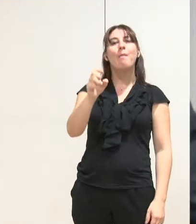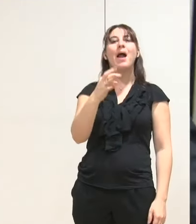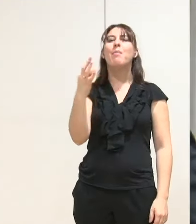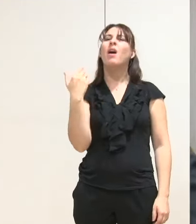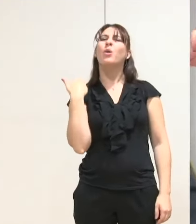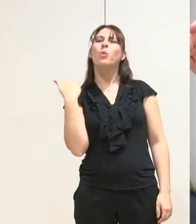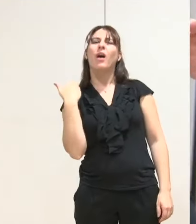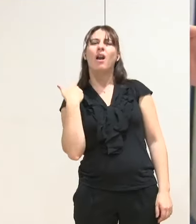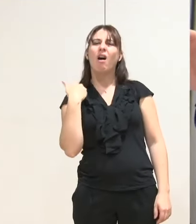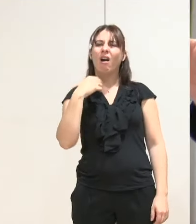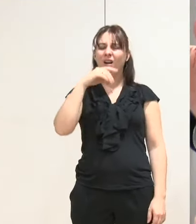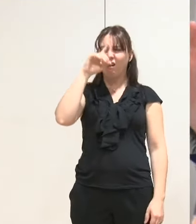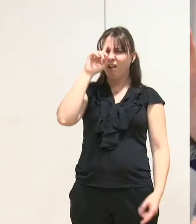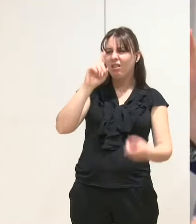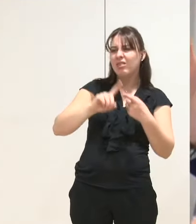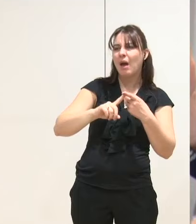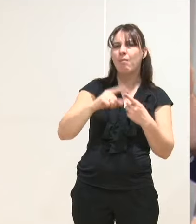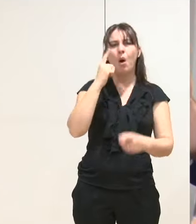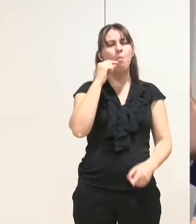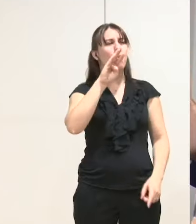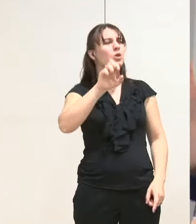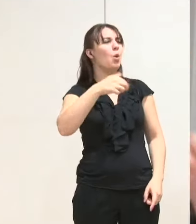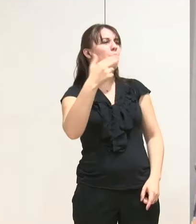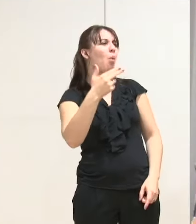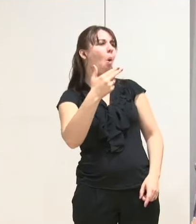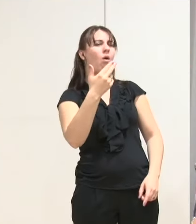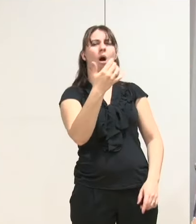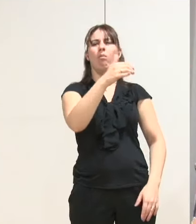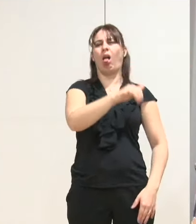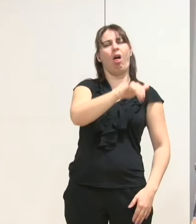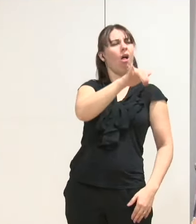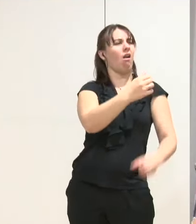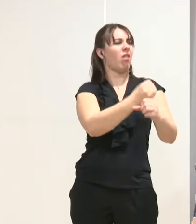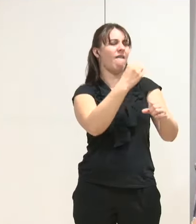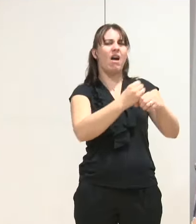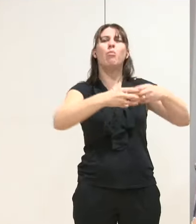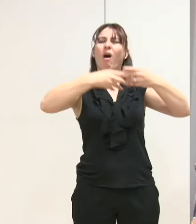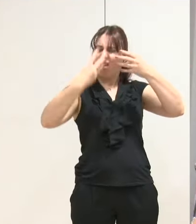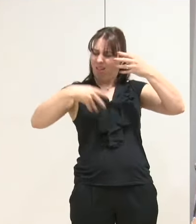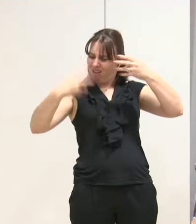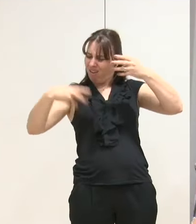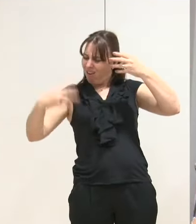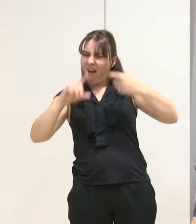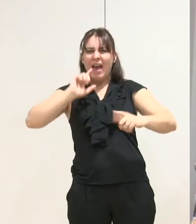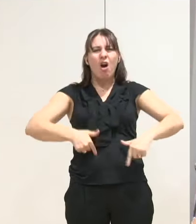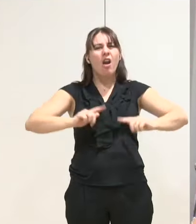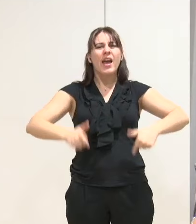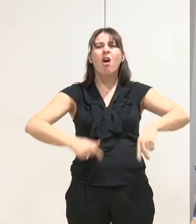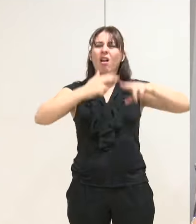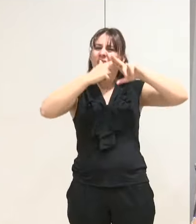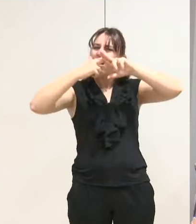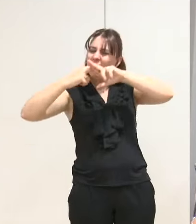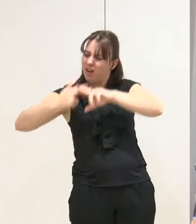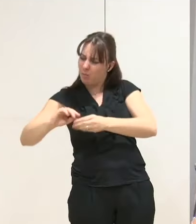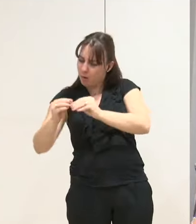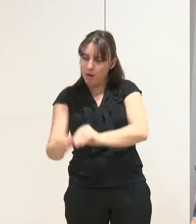la médiocrité de l'action de Monsieur Bron si on a bien compris et donc nul doute que ce